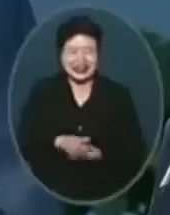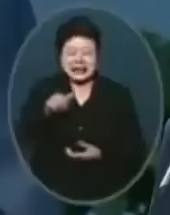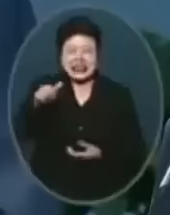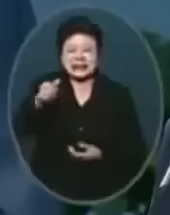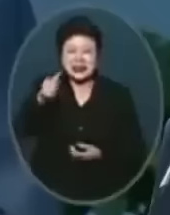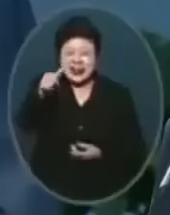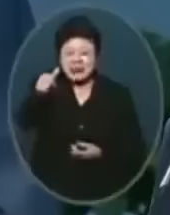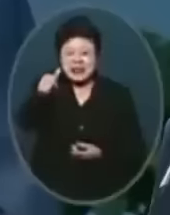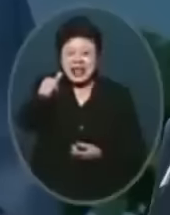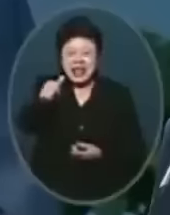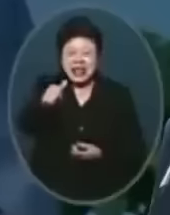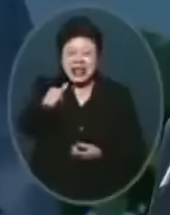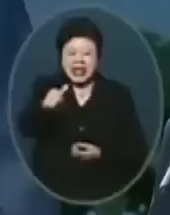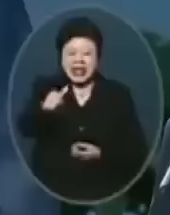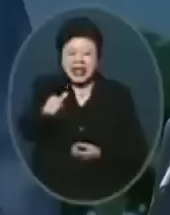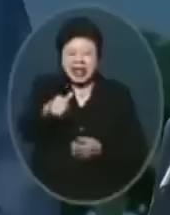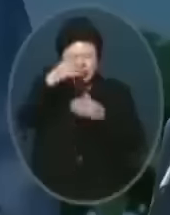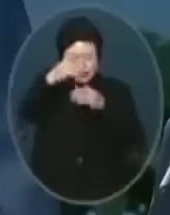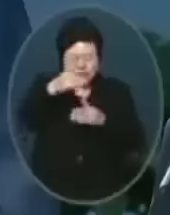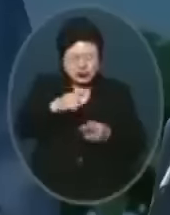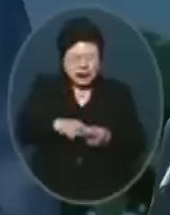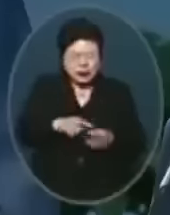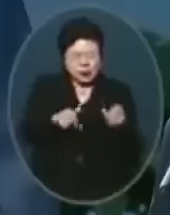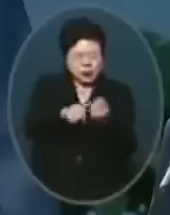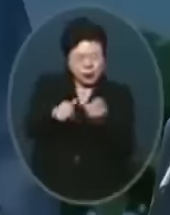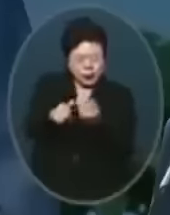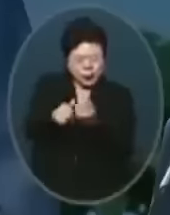다섯 남편을 순서적으로